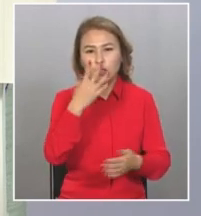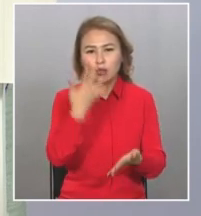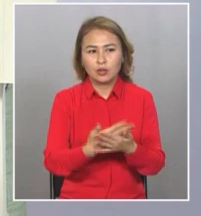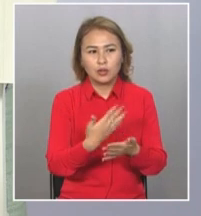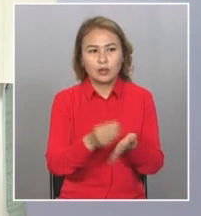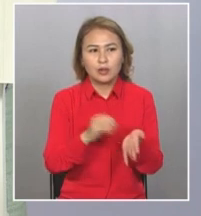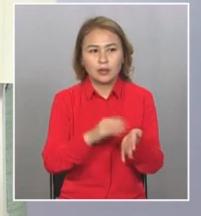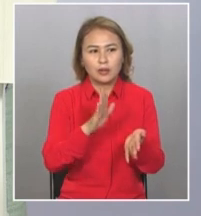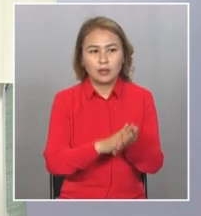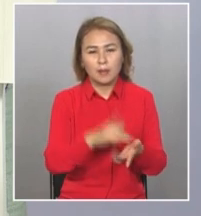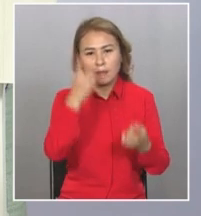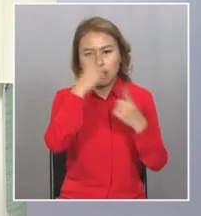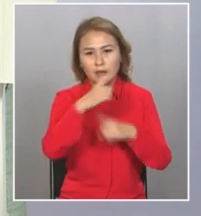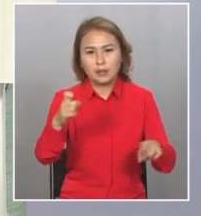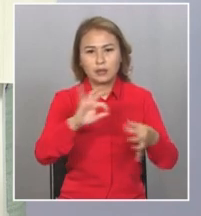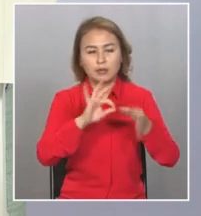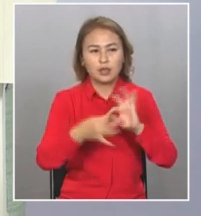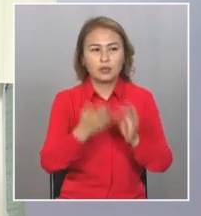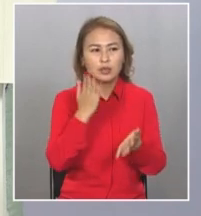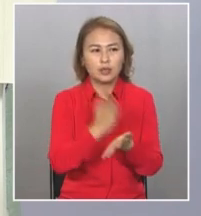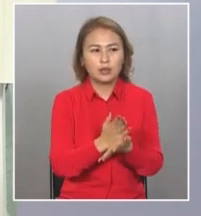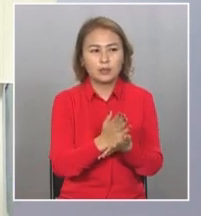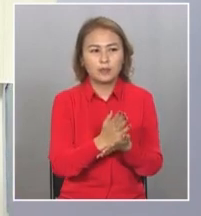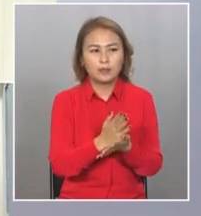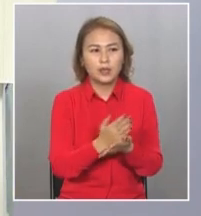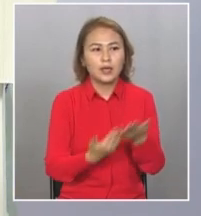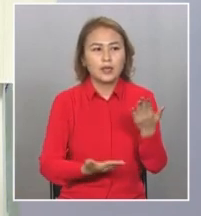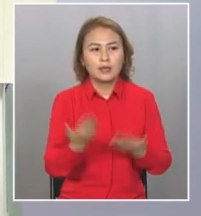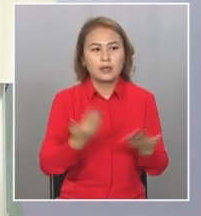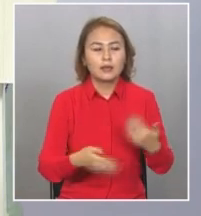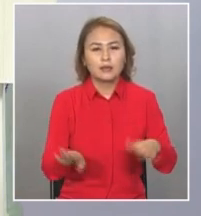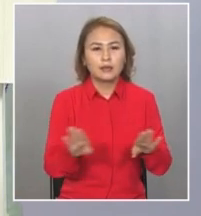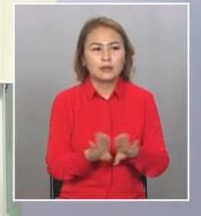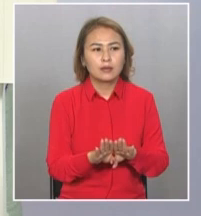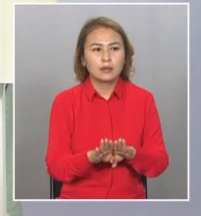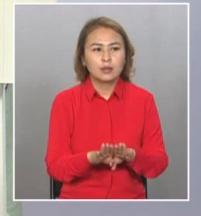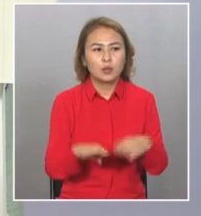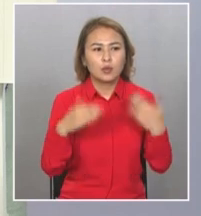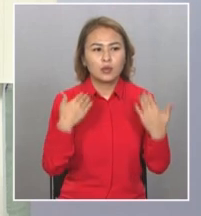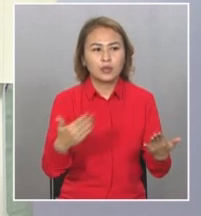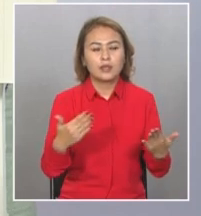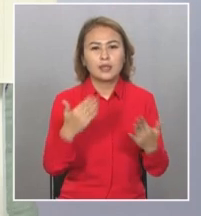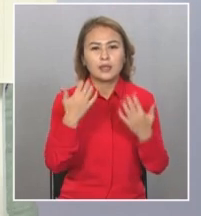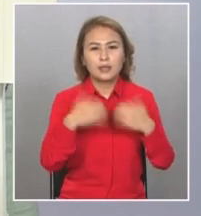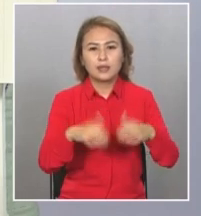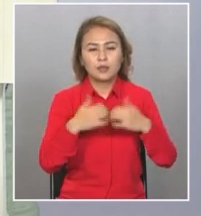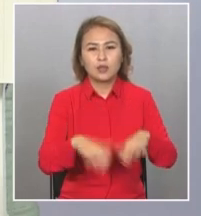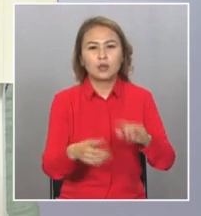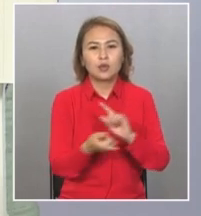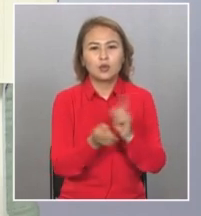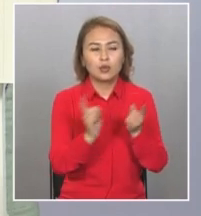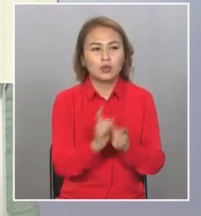түріндегі мәліметтің пішімі шықты. Енді осы кестені есептеуге